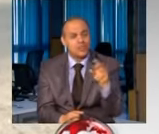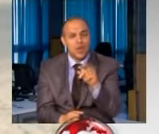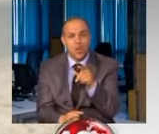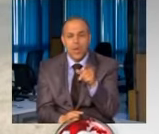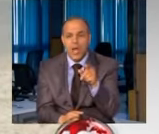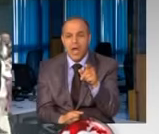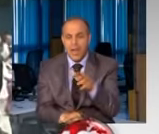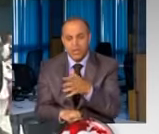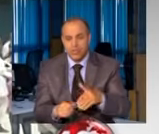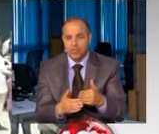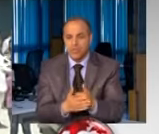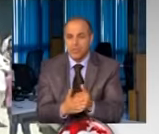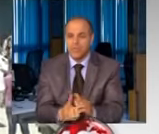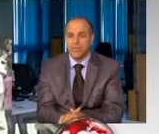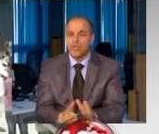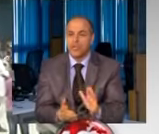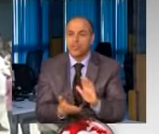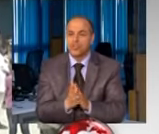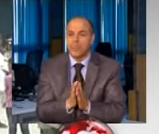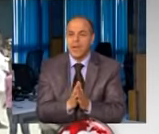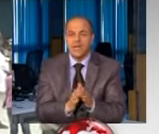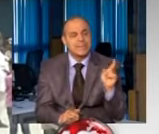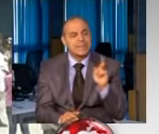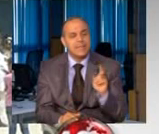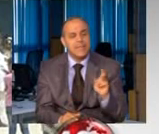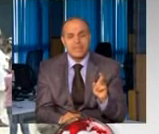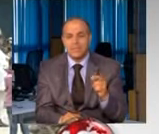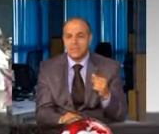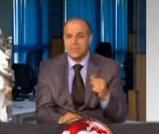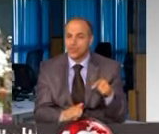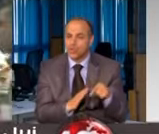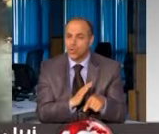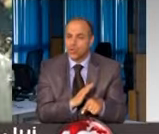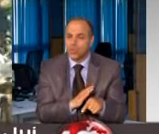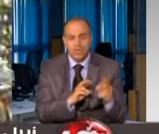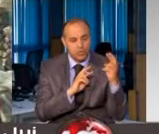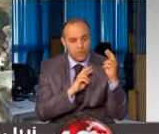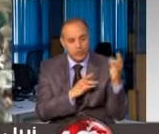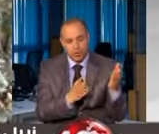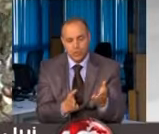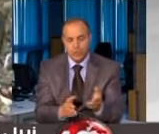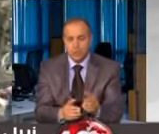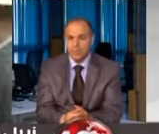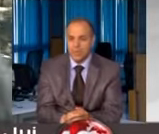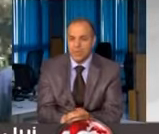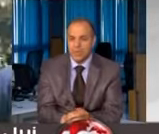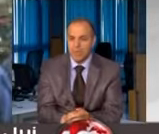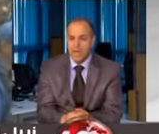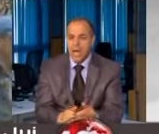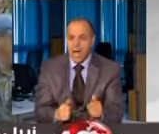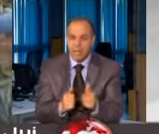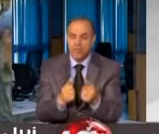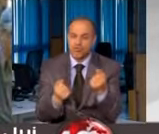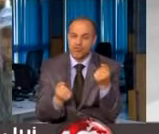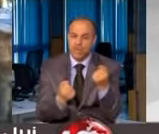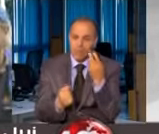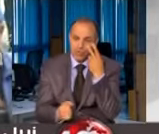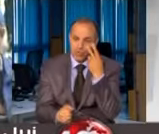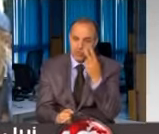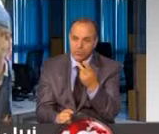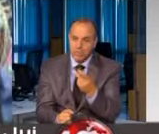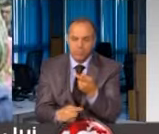عبر الجزيرة. شركة من جمعية زرزيس اللي هي شرفونا في الحضور، فيهم تقريبا 11 سيارة كما تشوفوا،